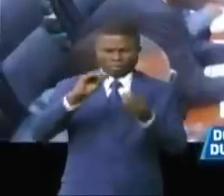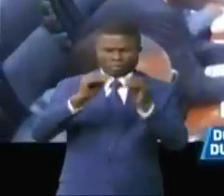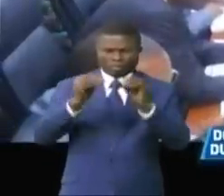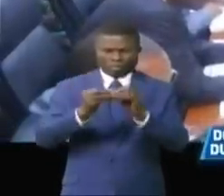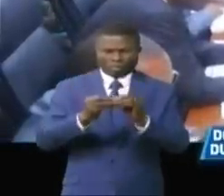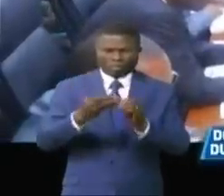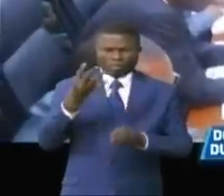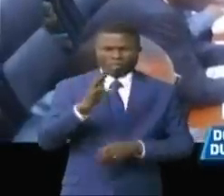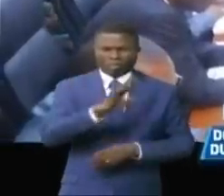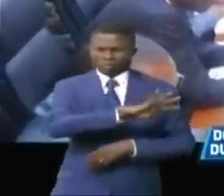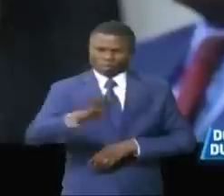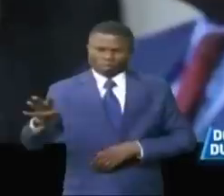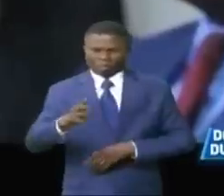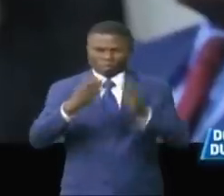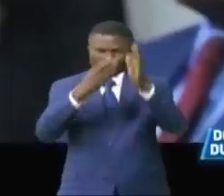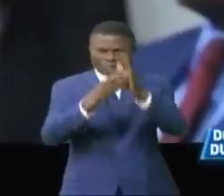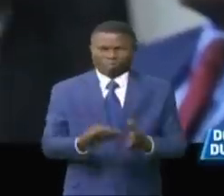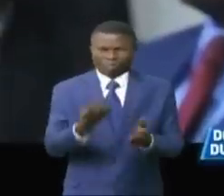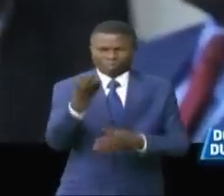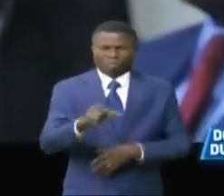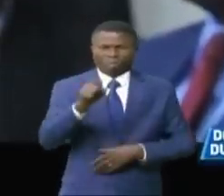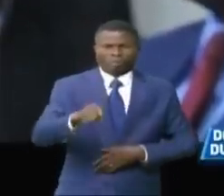de